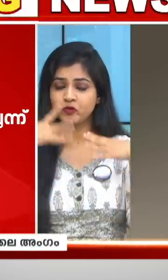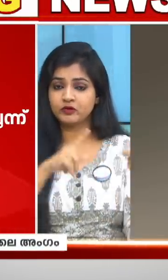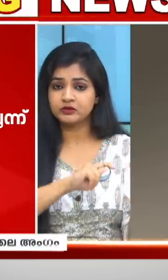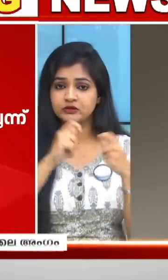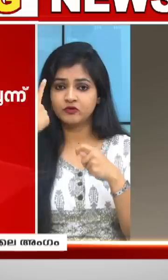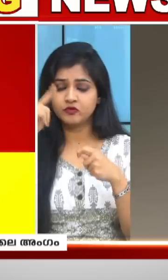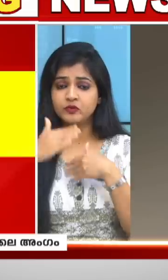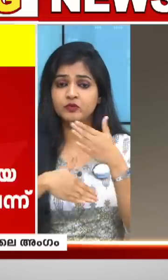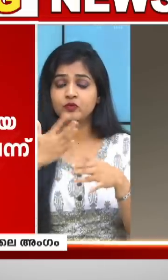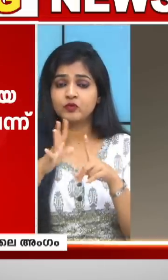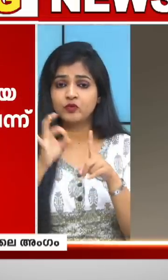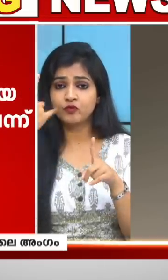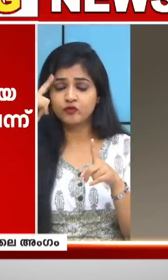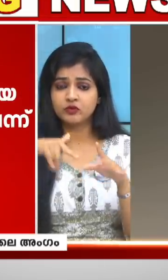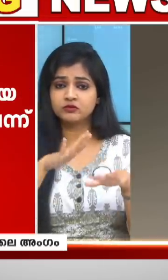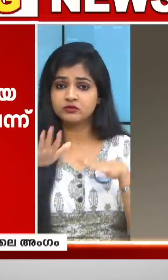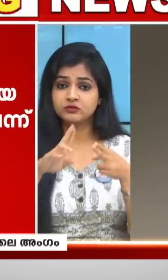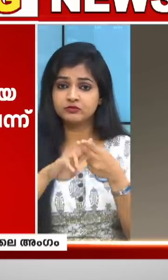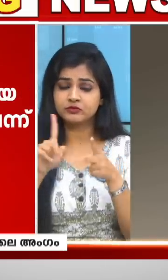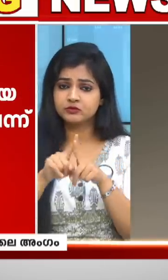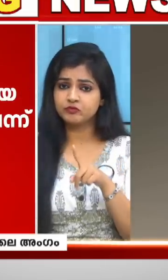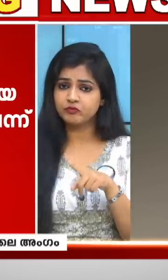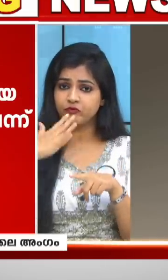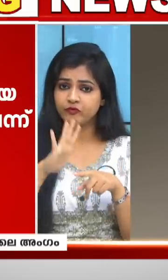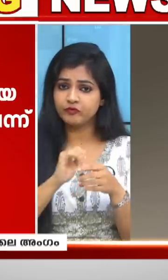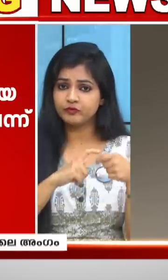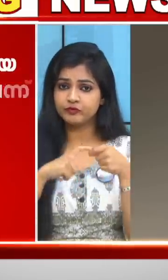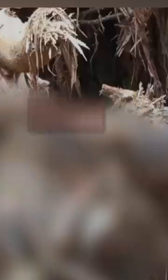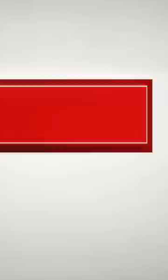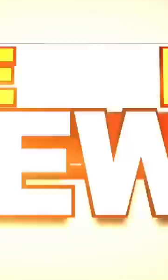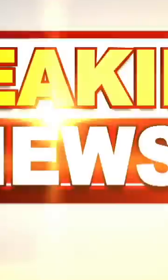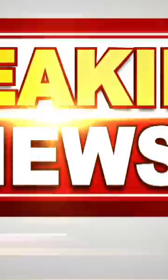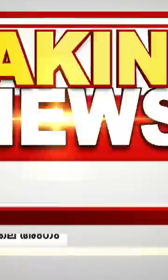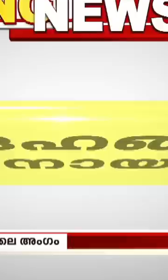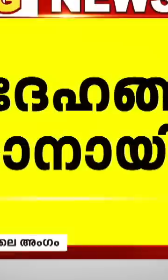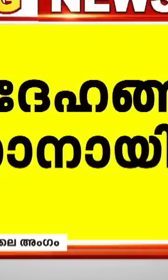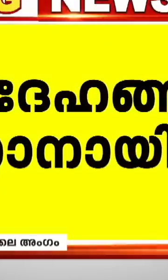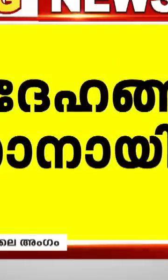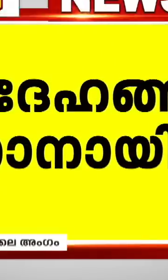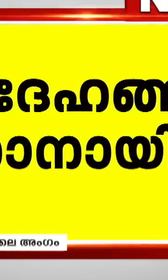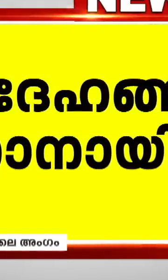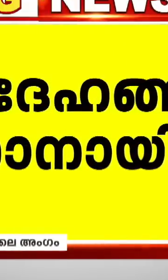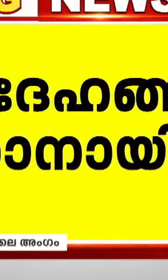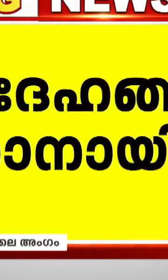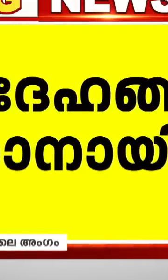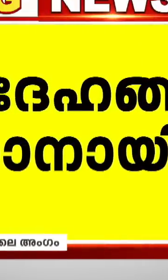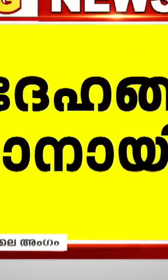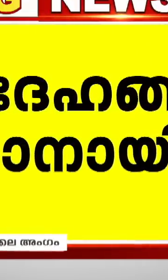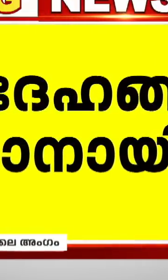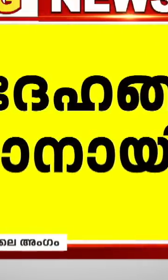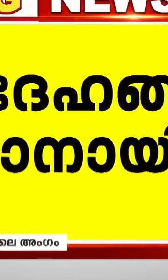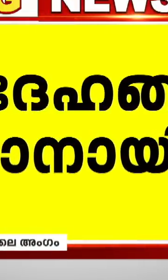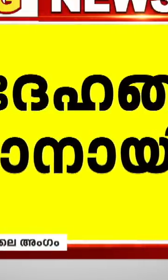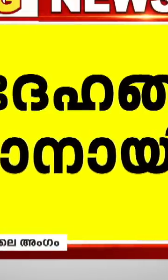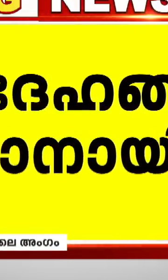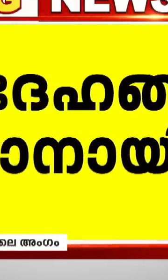നടപടി എന്നുള്ള നിലയിൽ എന്തെങ്കിലും ആലോചിക്കുന്നതായി അവർ അറിയിച്ചിരുന്നു അലി? അത് ഇവിടെ ഞങ്ങൾ ബത്തേരി തഹസിൽദാറെ കണ്ടിപ്പോ. അപ്പൊ തഹസിൽദാർ പറഞ്ഞ പിന്നെ